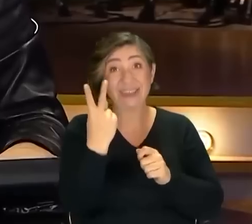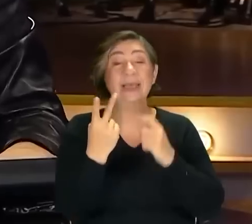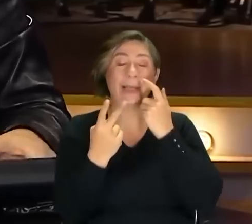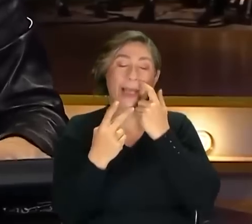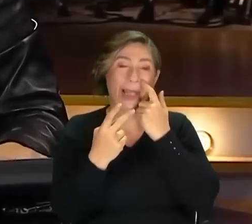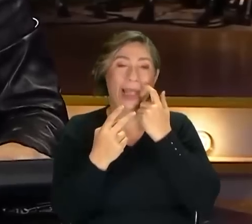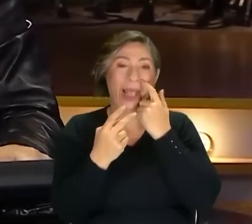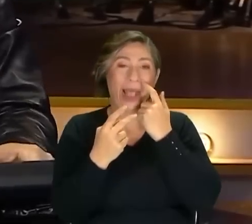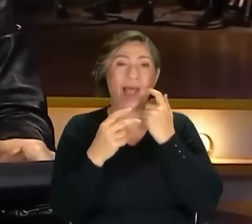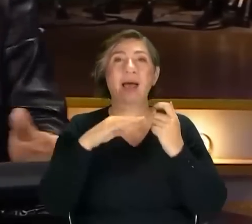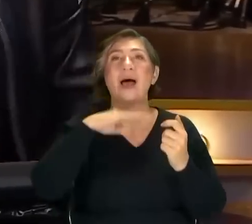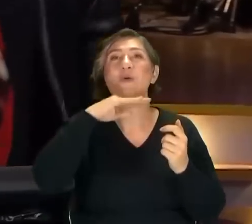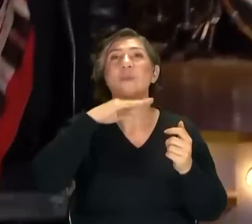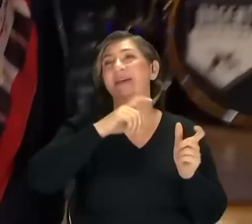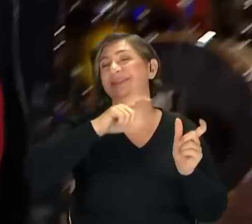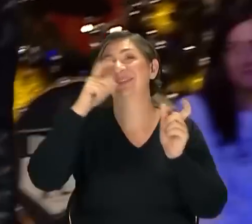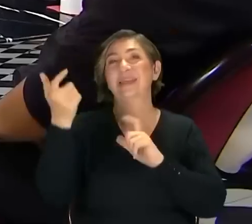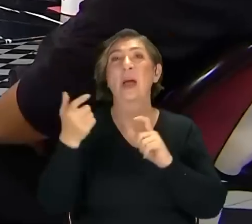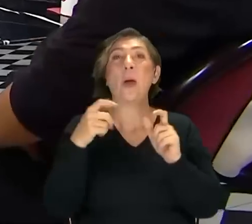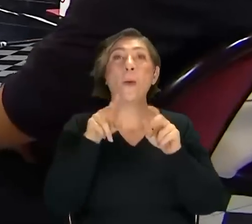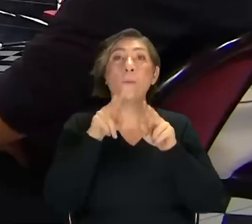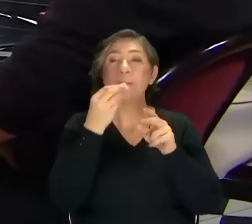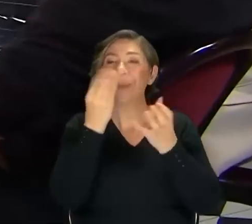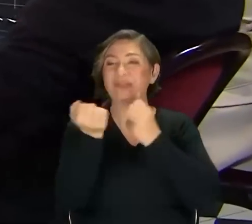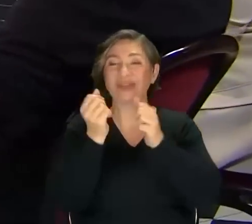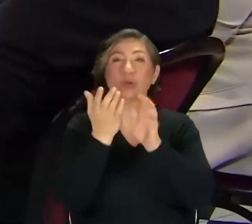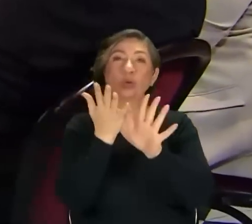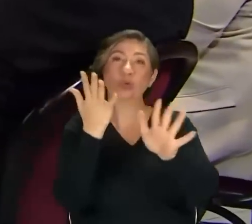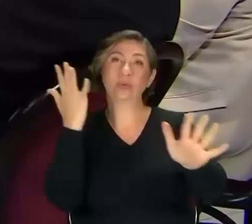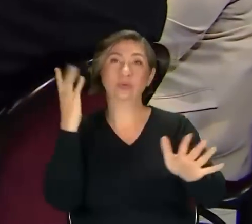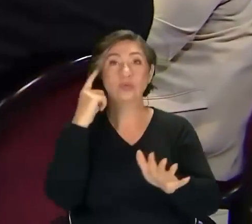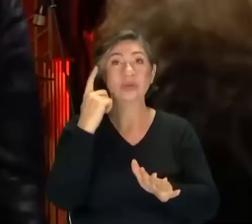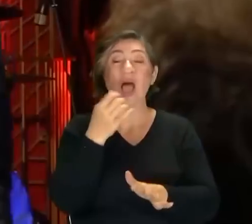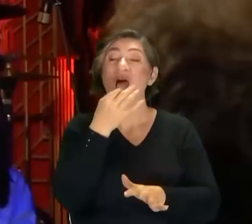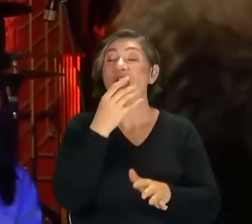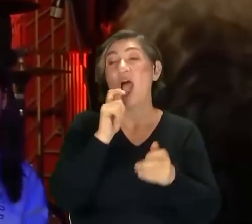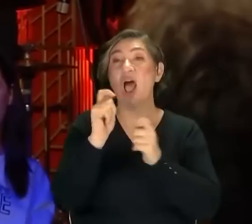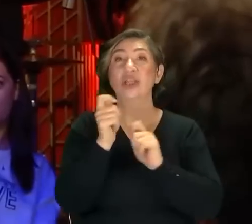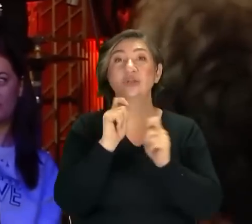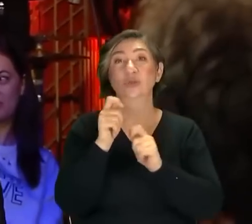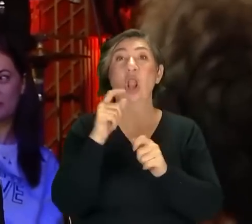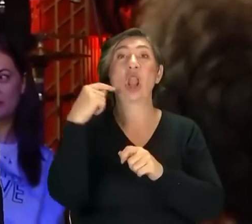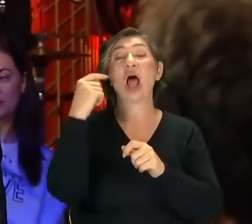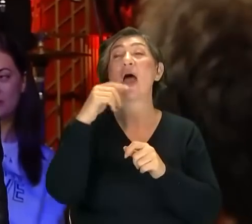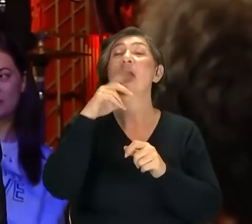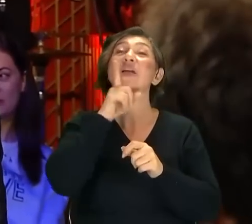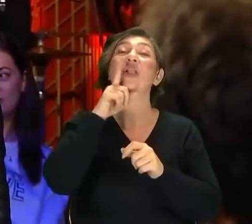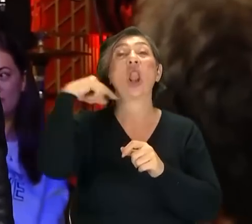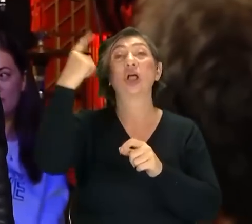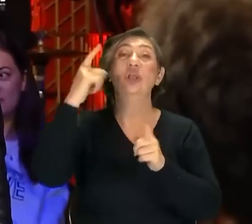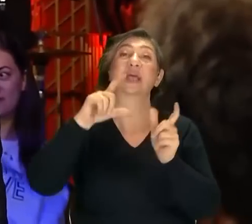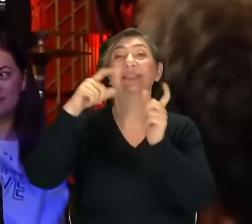mesela yabancı bir ülkeye taşınıp market kuyruğunda adamları düşüyor. Ankara Anlaşması'yla Londra'ya